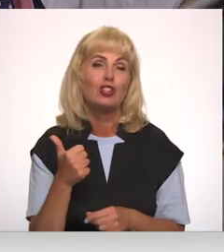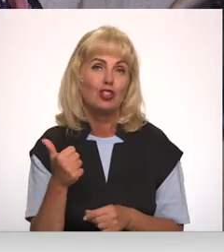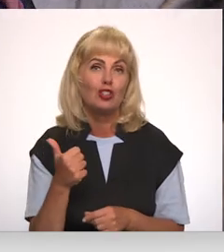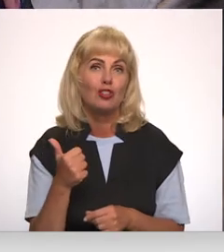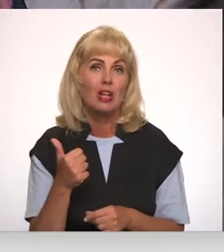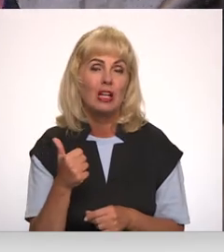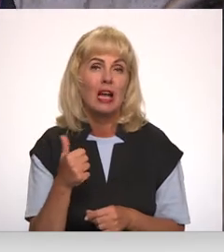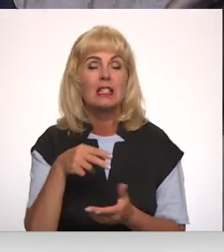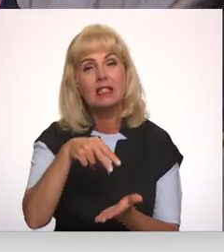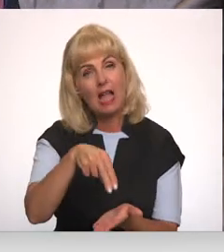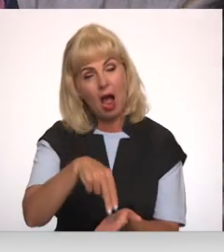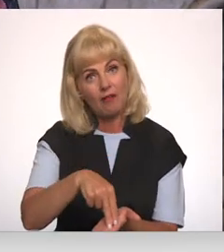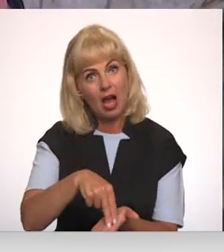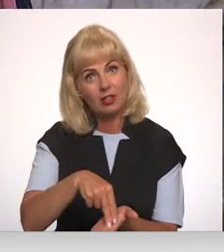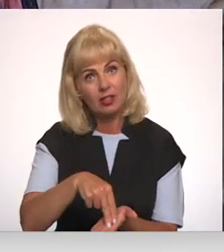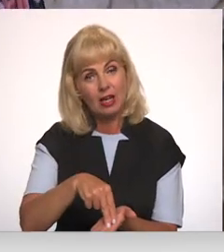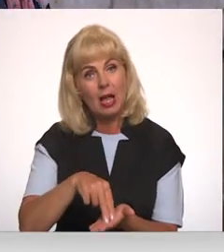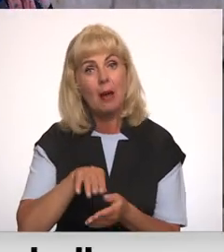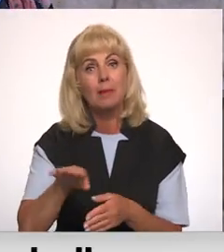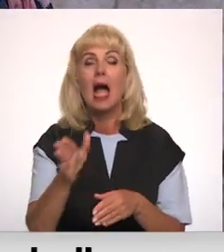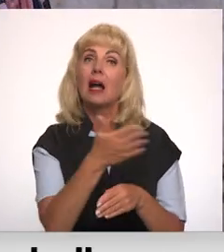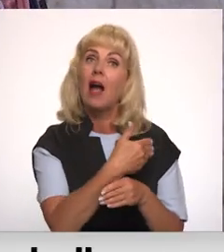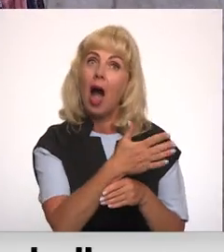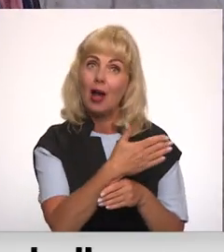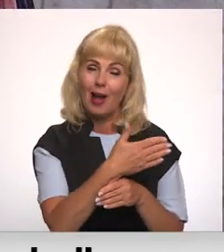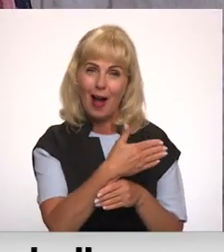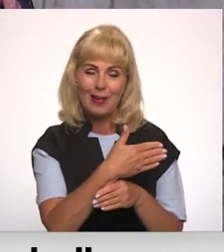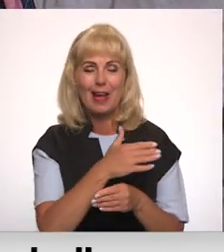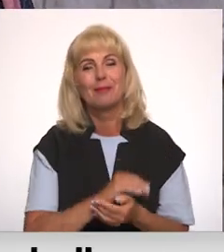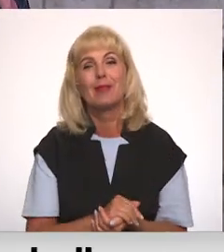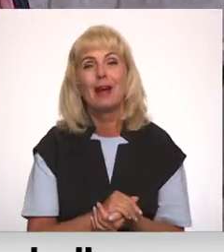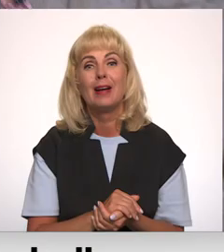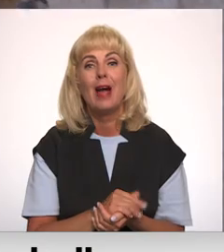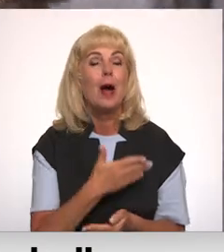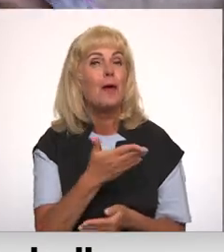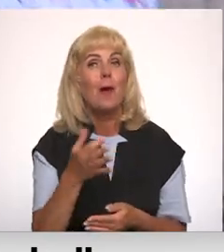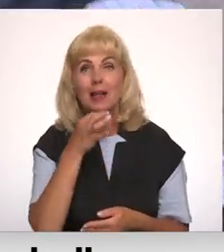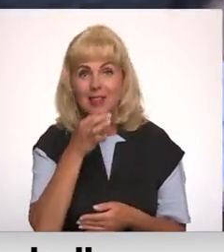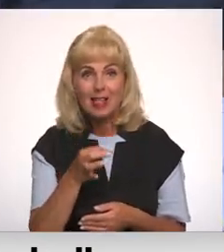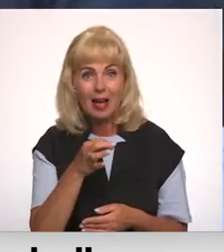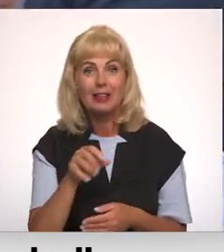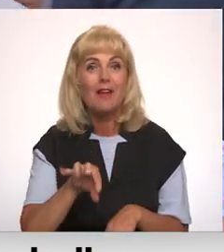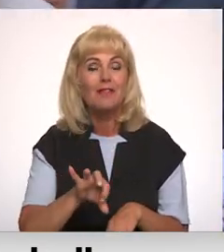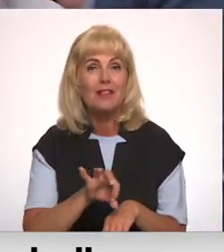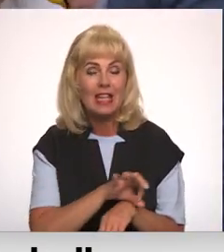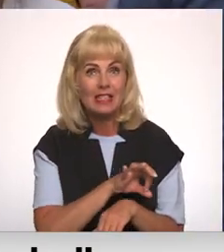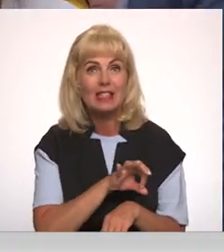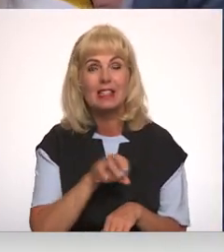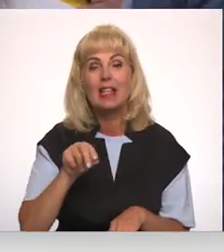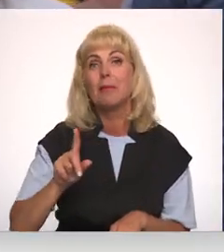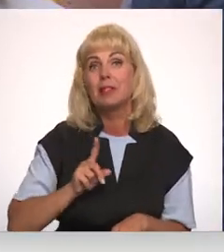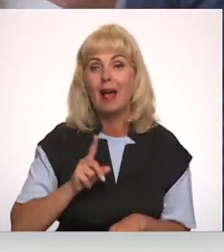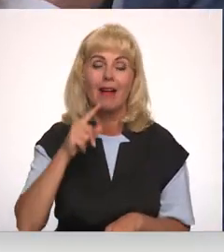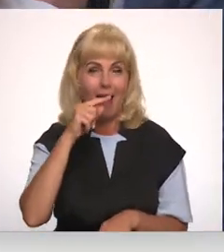Viņš stāvēs pie karogiem. Karogiem. Ko jūs sakat, ka vīrs ir zemesargs?